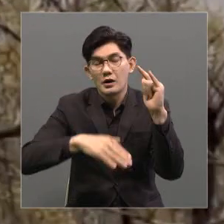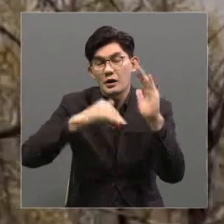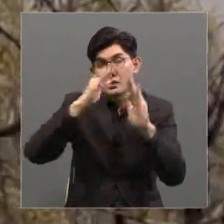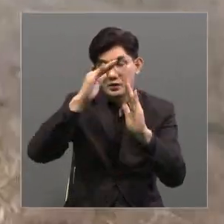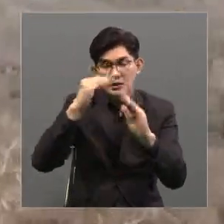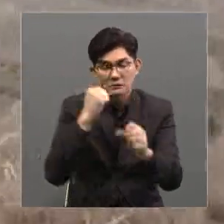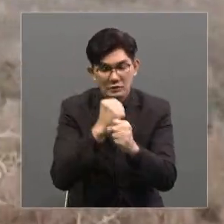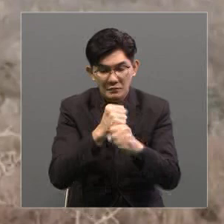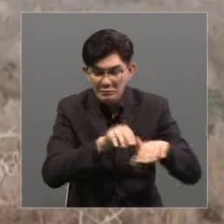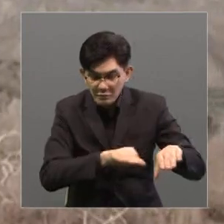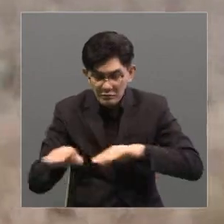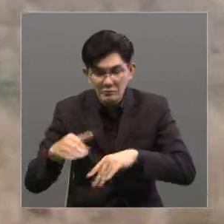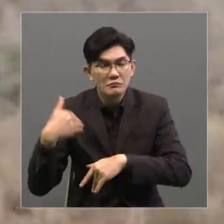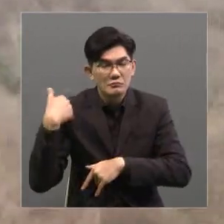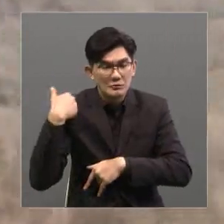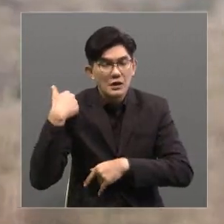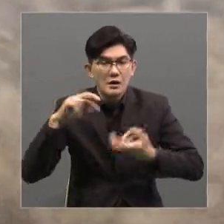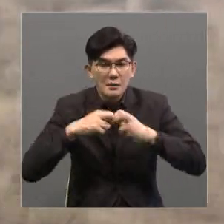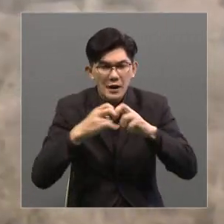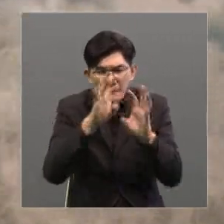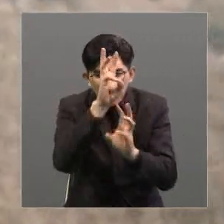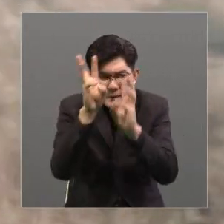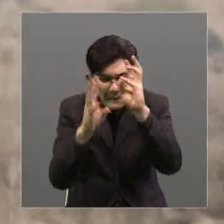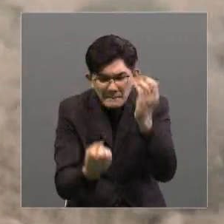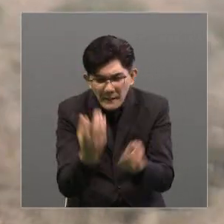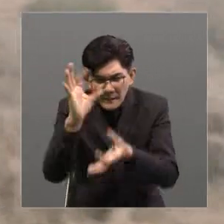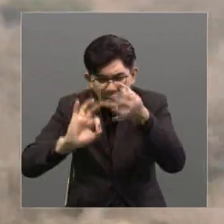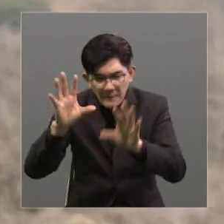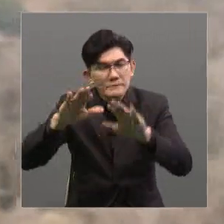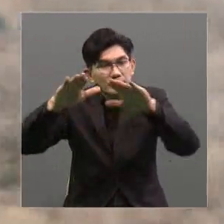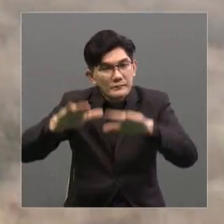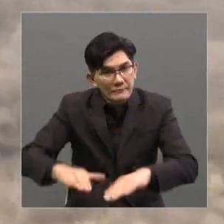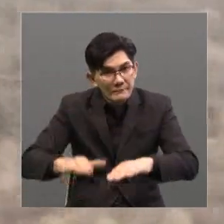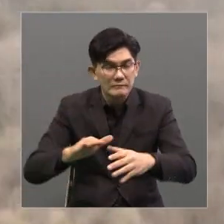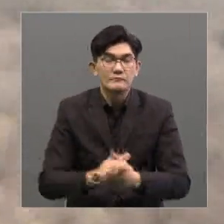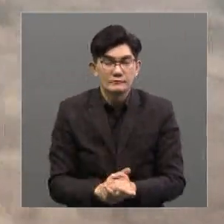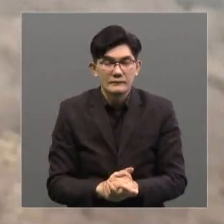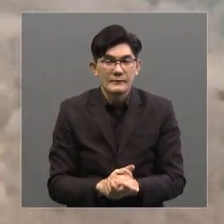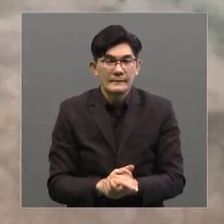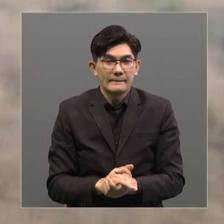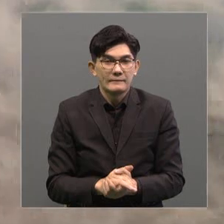างก็เตรียมปฏิบัติการฝนหลวงเพื่อที่จะลดปัญหาเรื่องของไฟป่าด้วยนะคะ